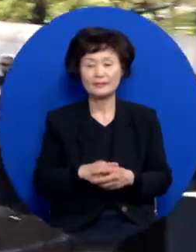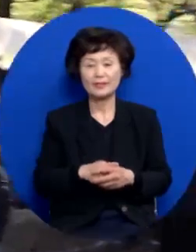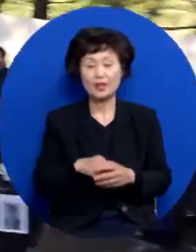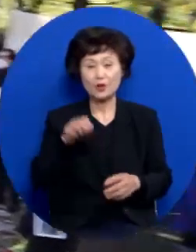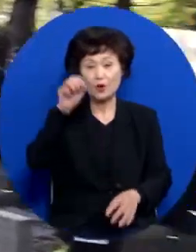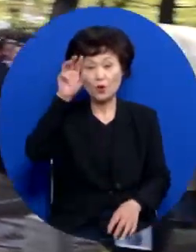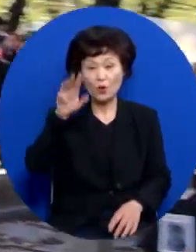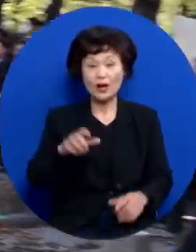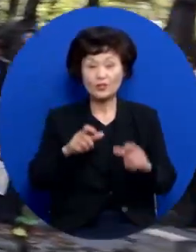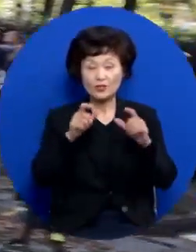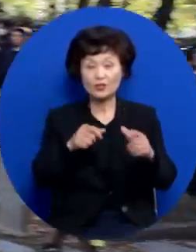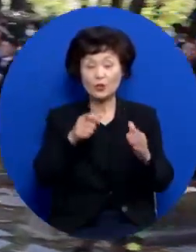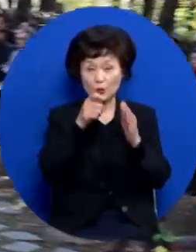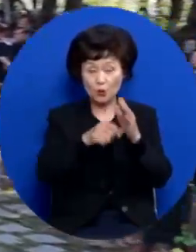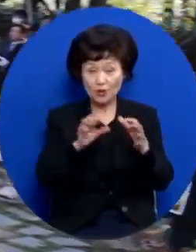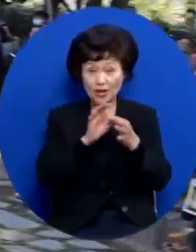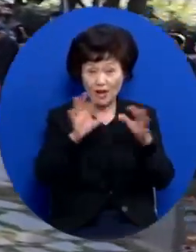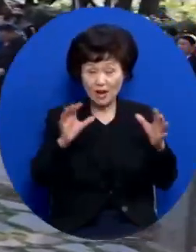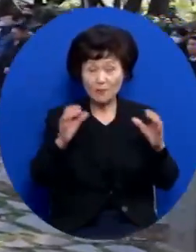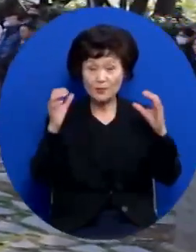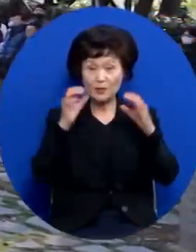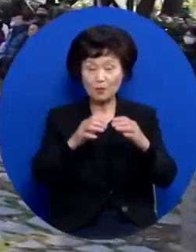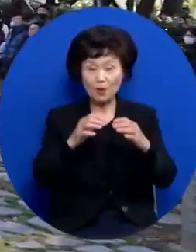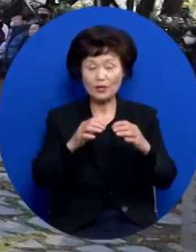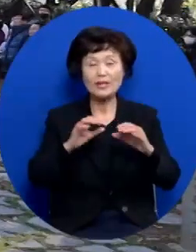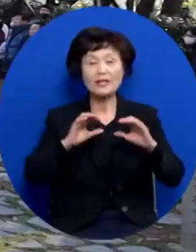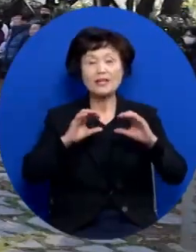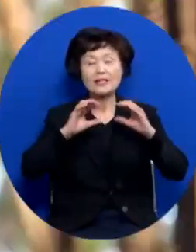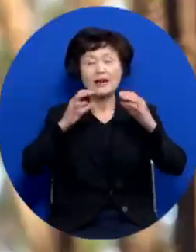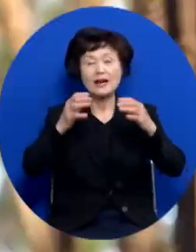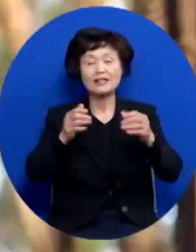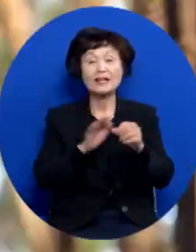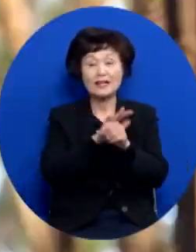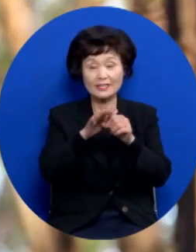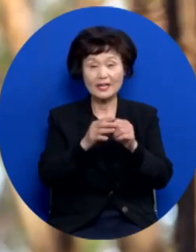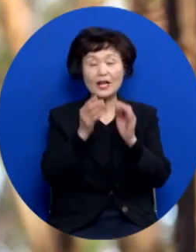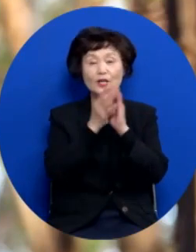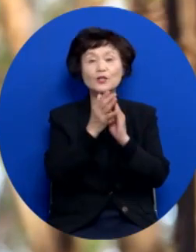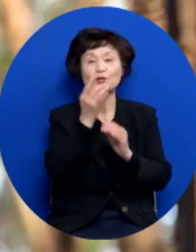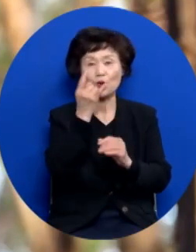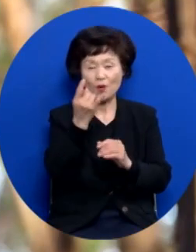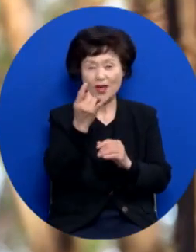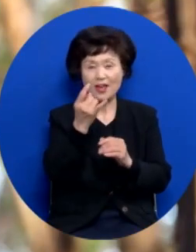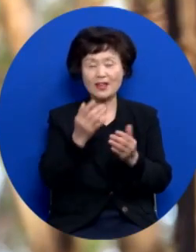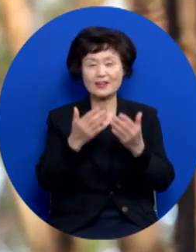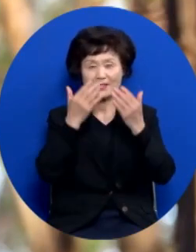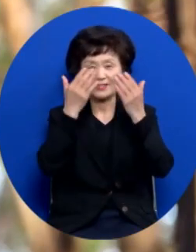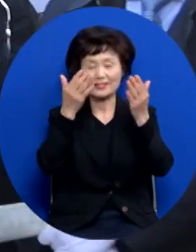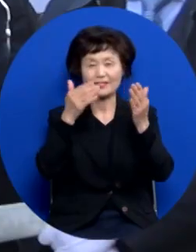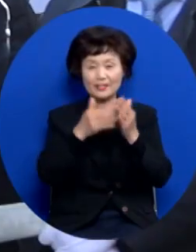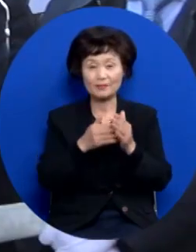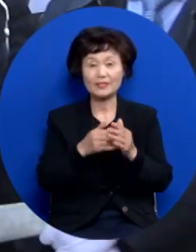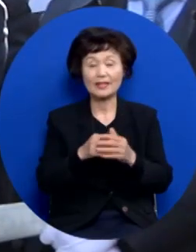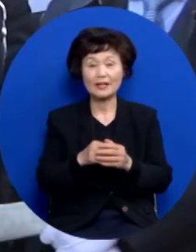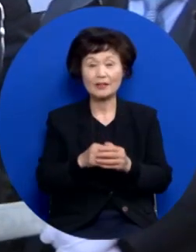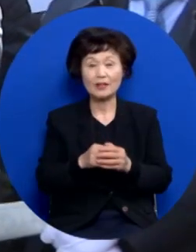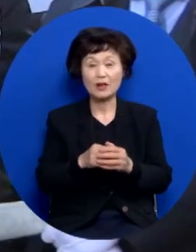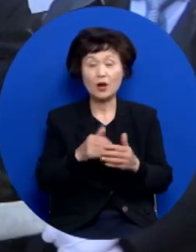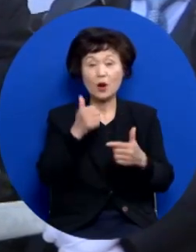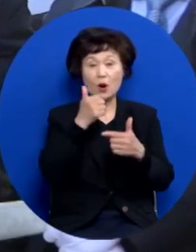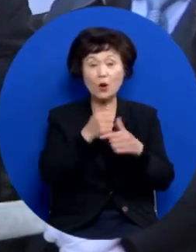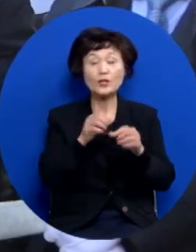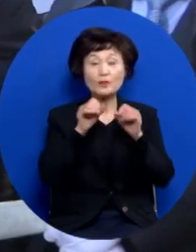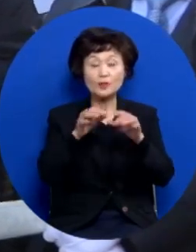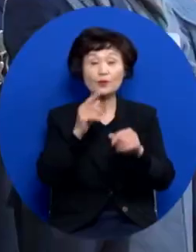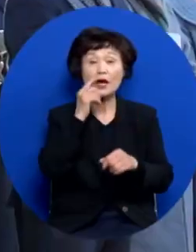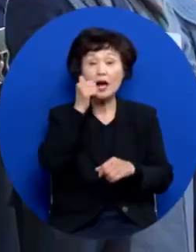광주 지역 초교파 기도 모임인 나라사랑 기도 포럼이 순교신앙 이음 기도회를 열었습니다. 이음 기도회는 호남 선교의